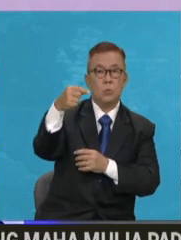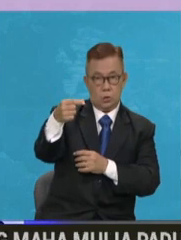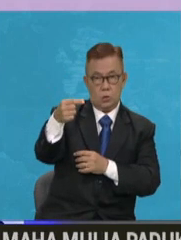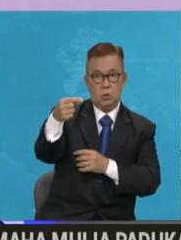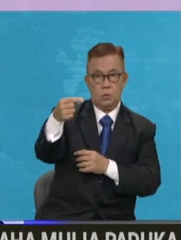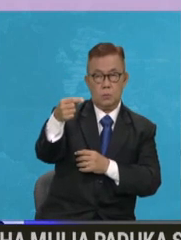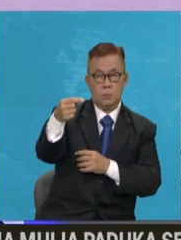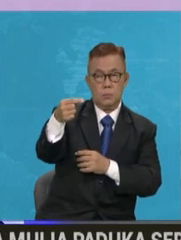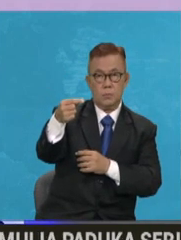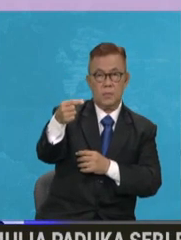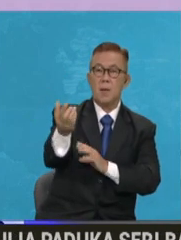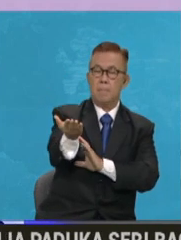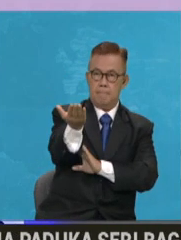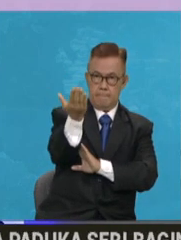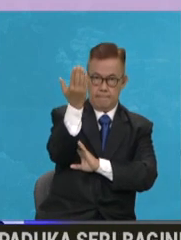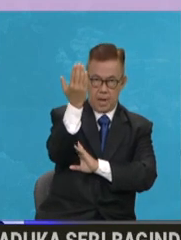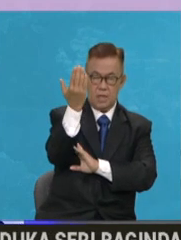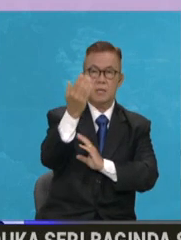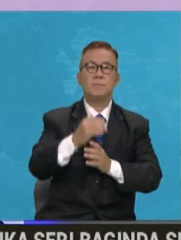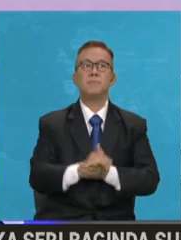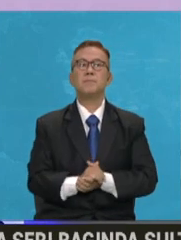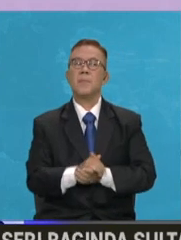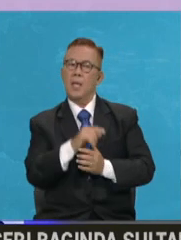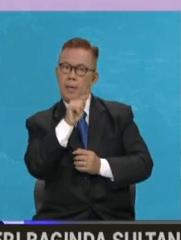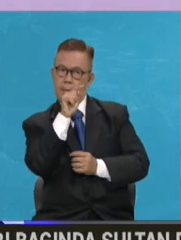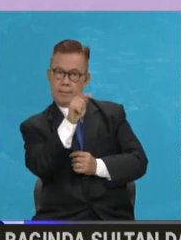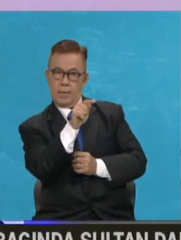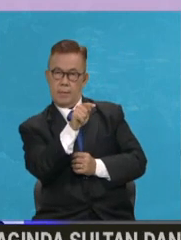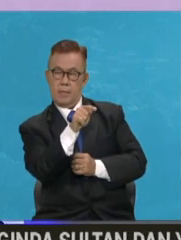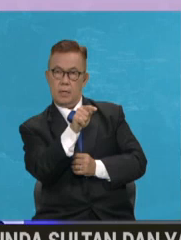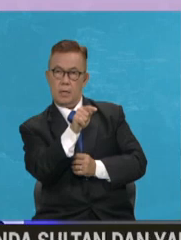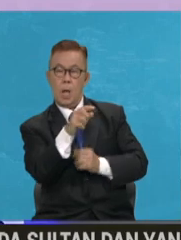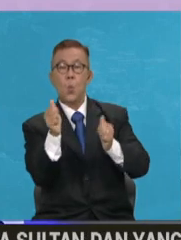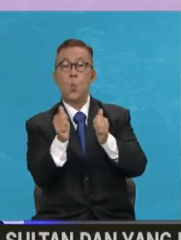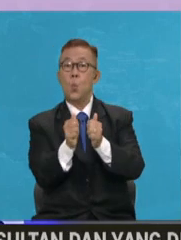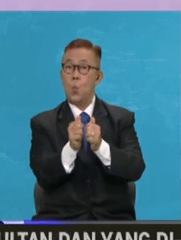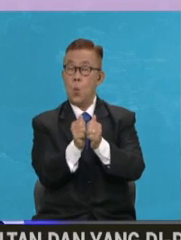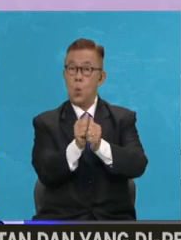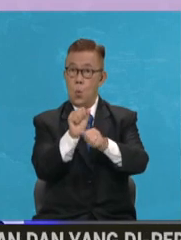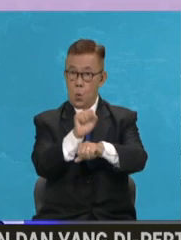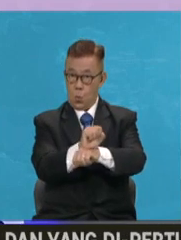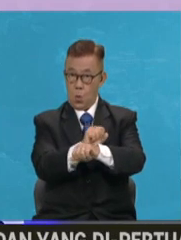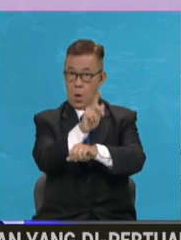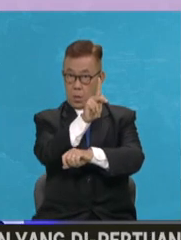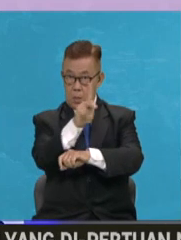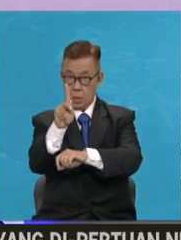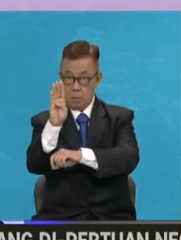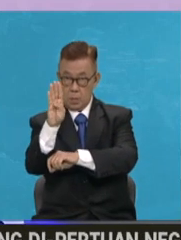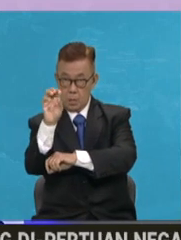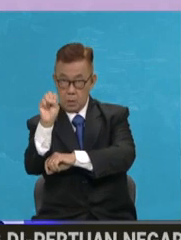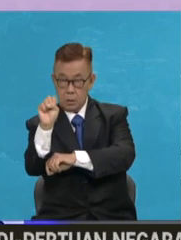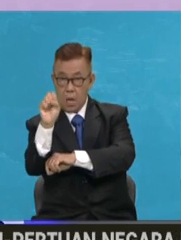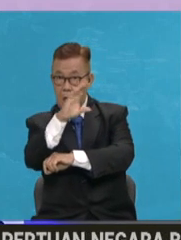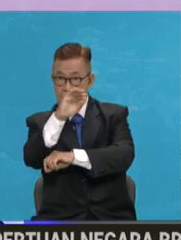community demensia pagi tadi program anjuran dimensi Brunei dengan kerjasama Kementerian Kebudayaan Sutan